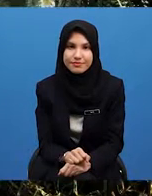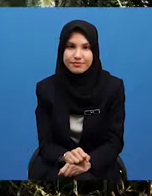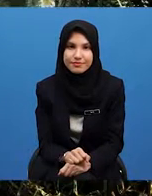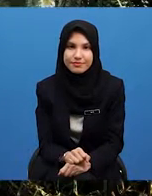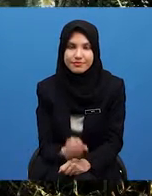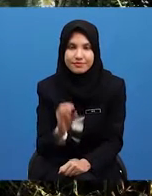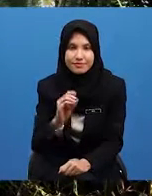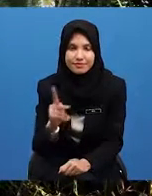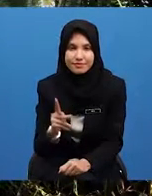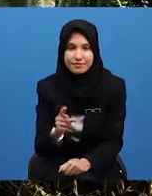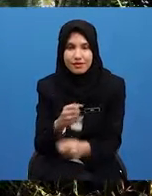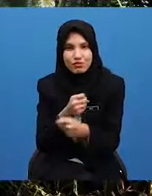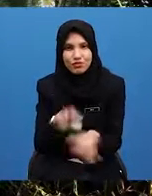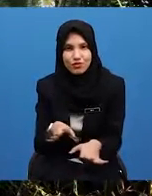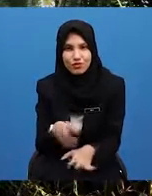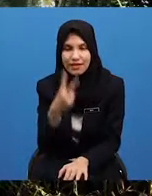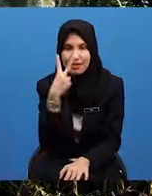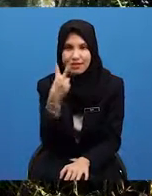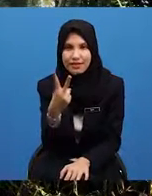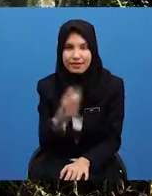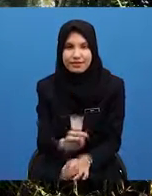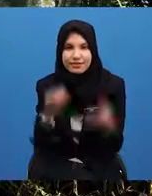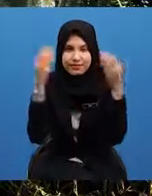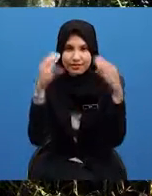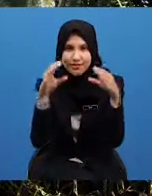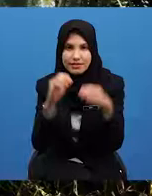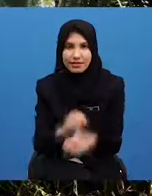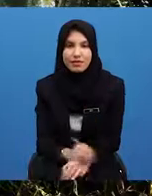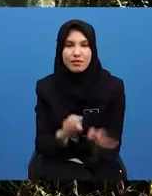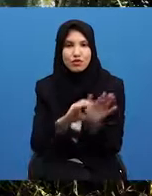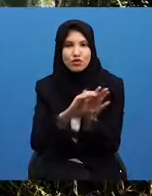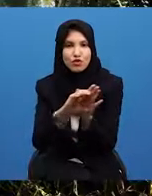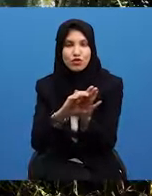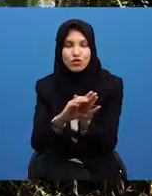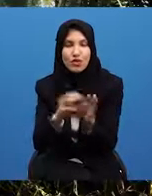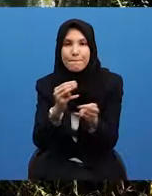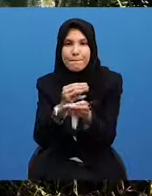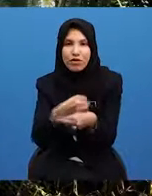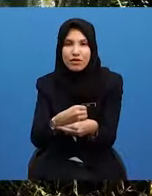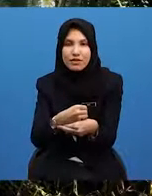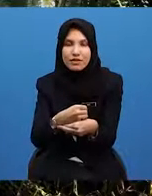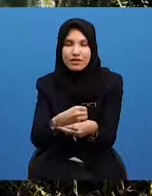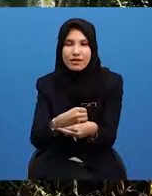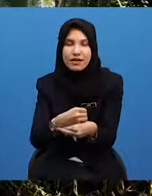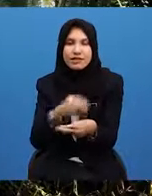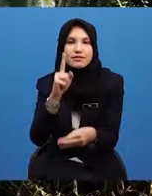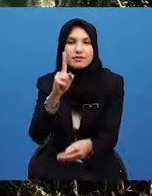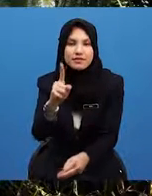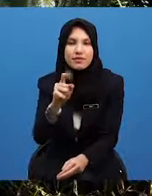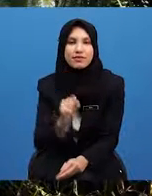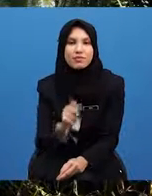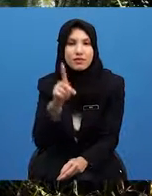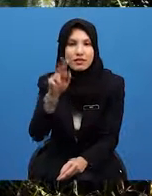Baiklah, kamu lihat di sini, cikgu gunakan contoh model sebuah kren